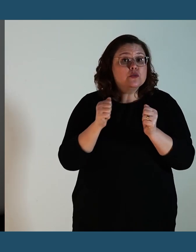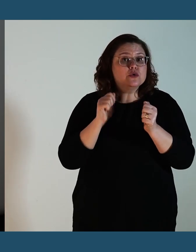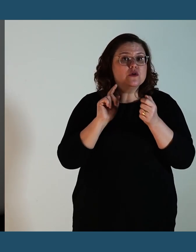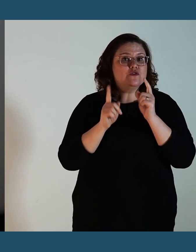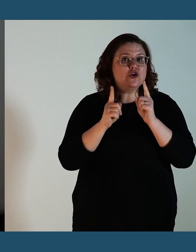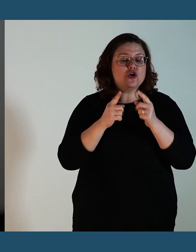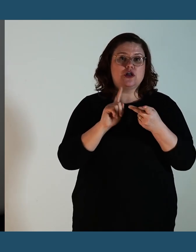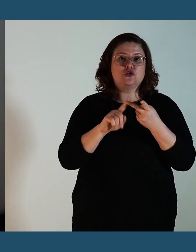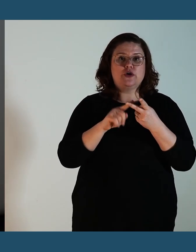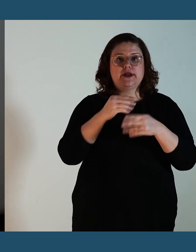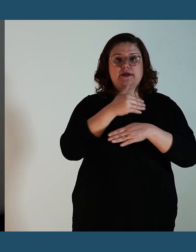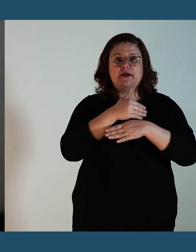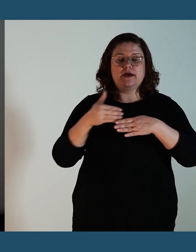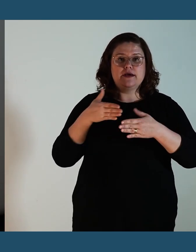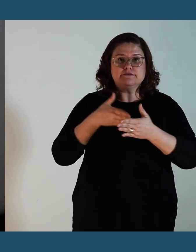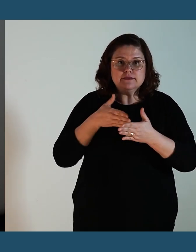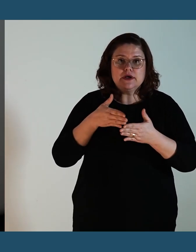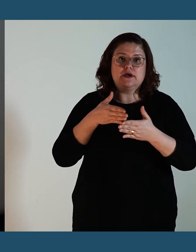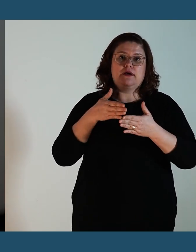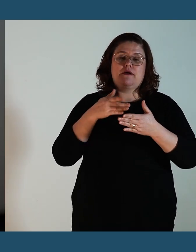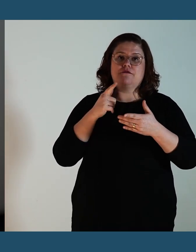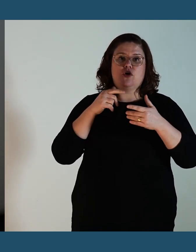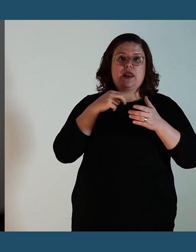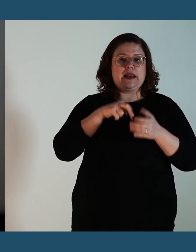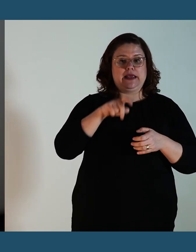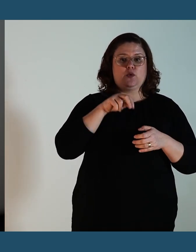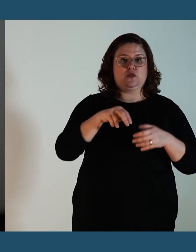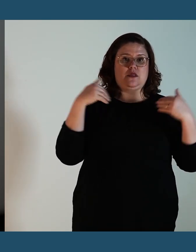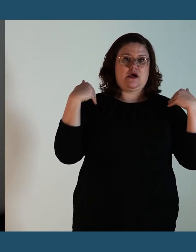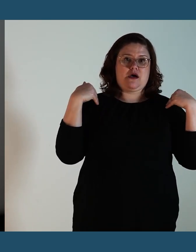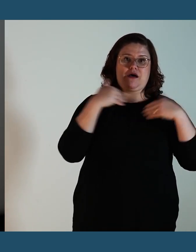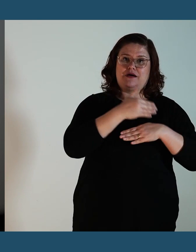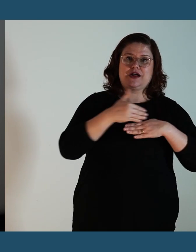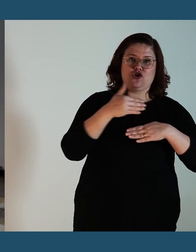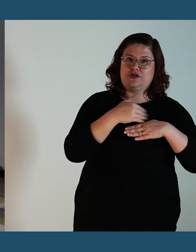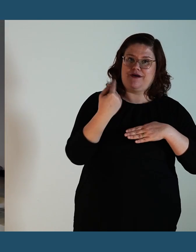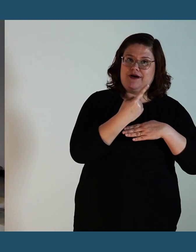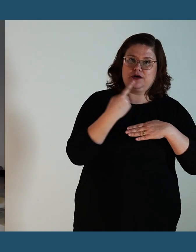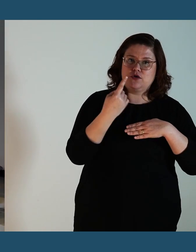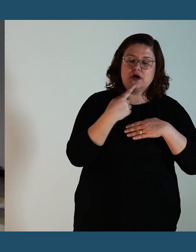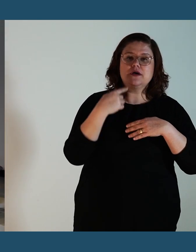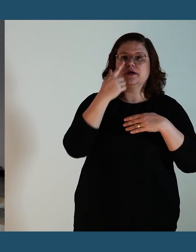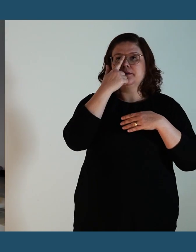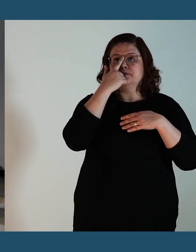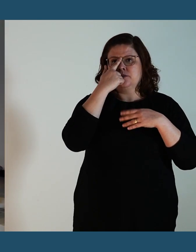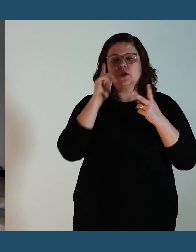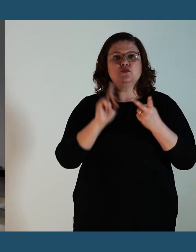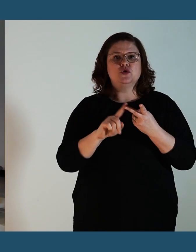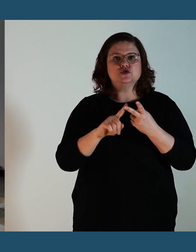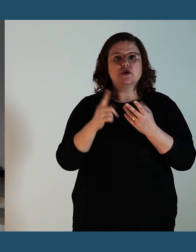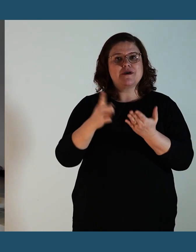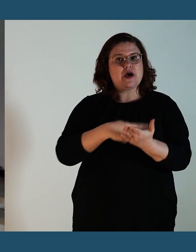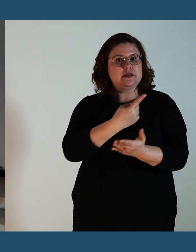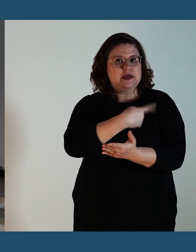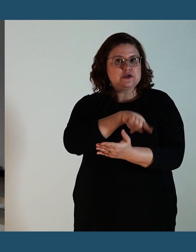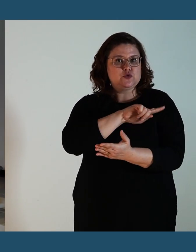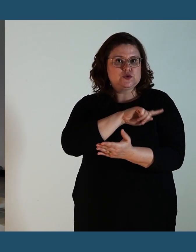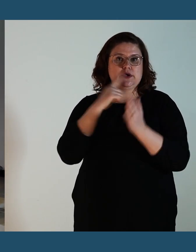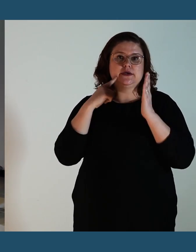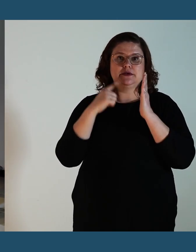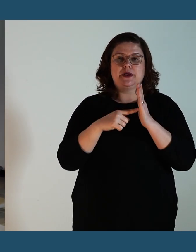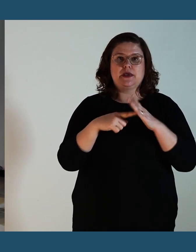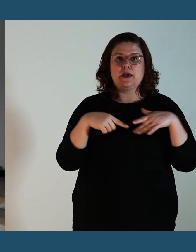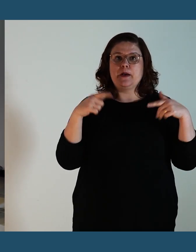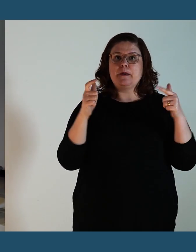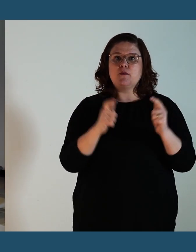muitakin rajoitteita saattaa olla ihmisillä kuin se vaikka liikuntarajoitteisuus, ja tokihan nämä niin kuin vaatii niitä resursseja, ja sitten jos puhutaan